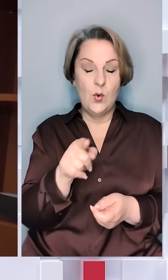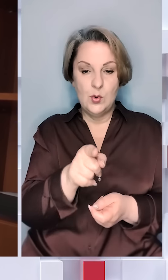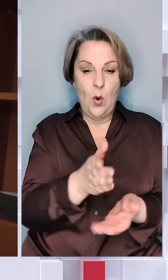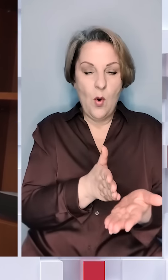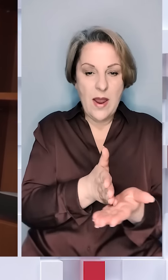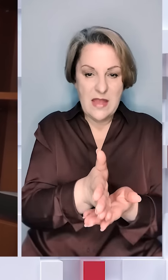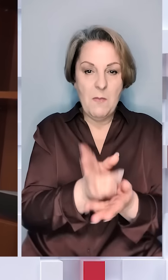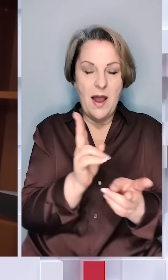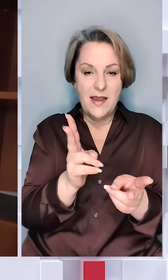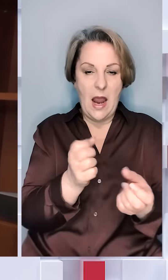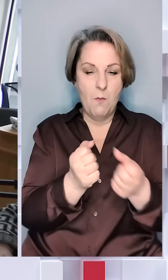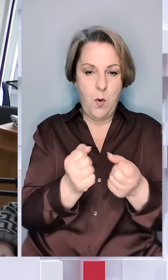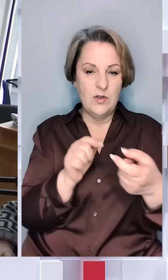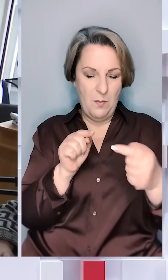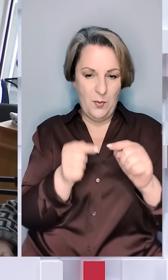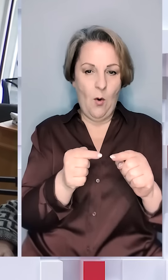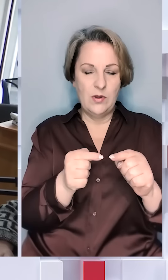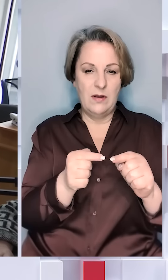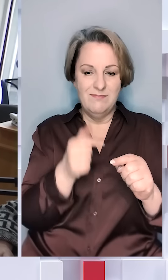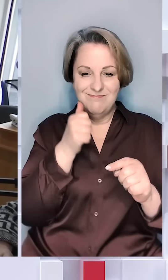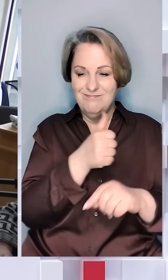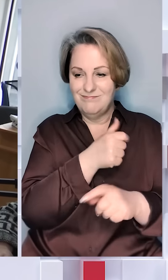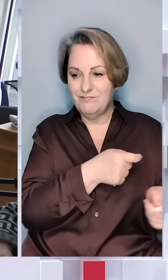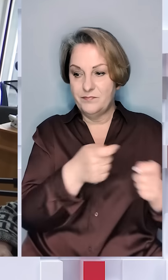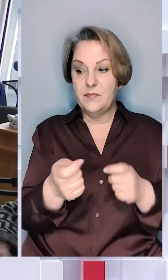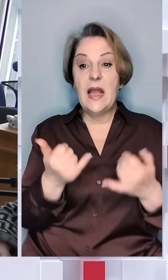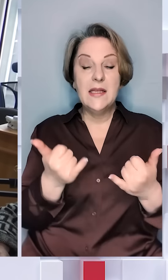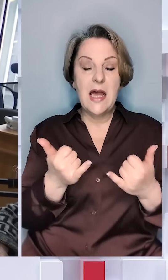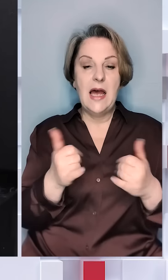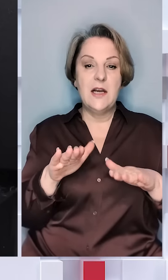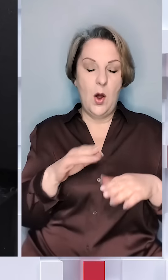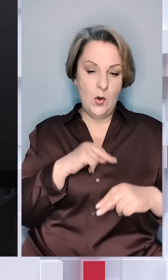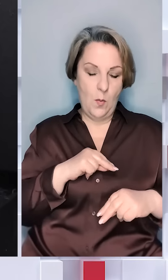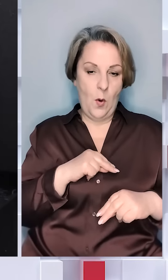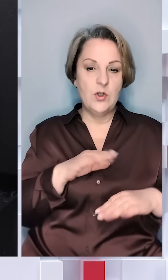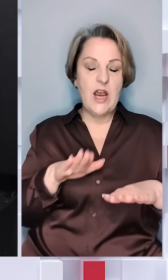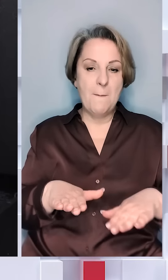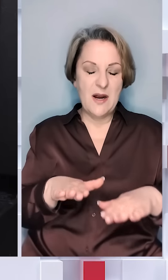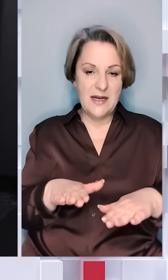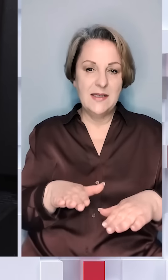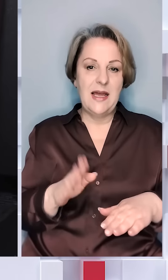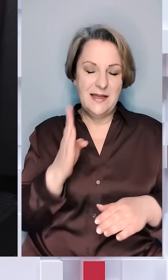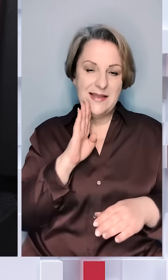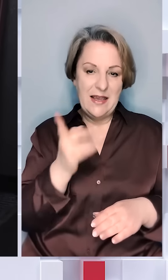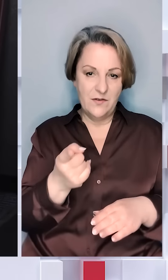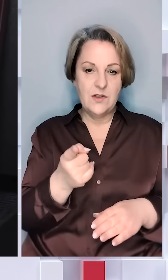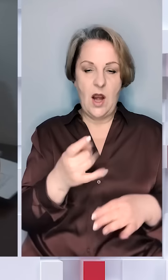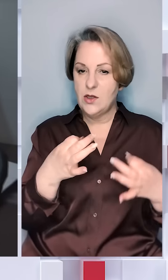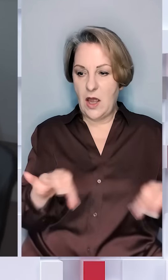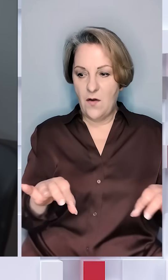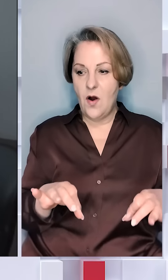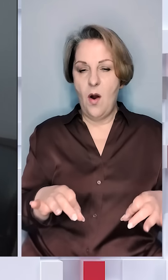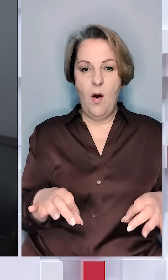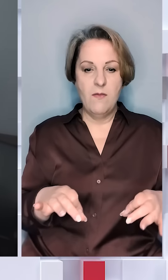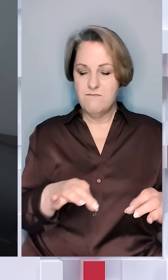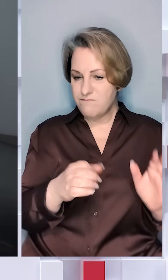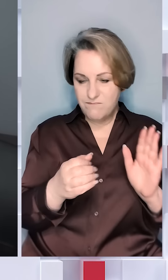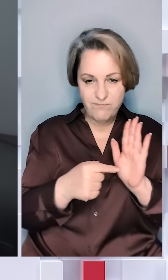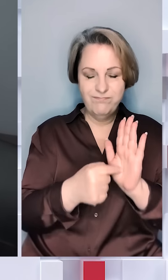з контрафактними товарами. Нині місце Юлії Дриги порожнє. На столі подяка за сумлінну працю. Вдіта